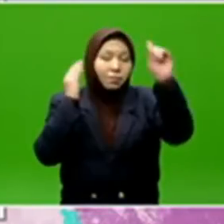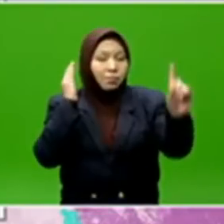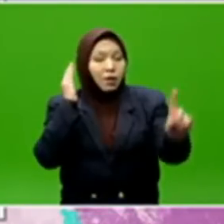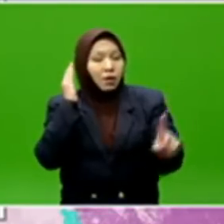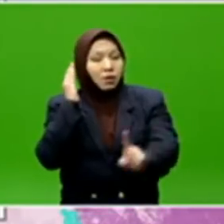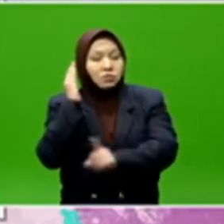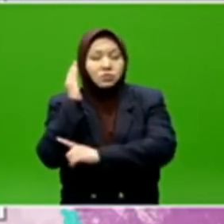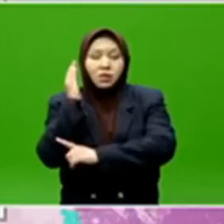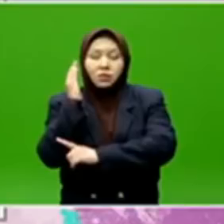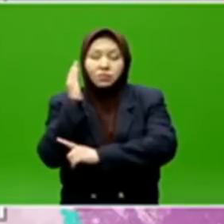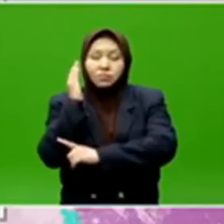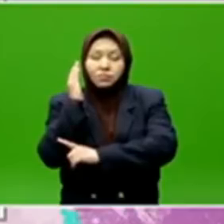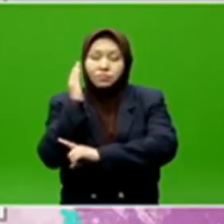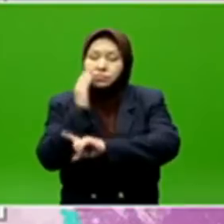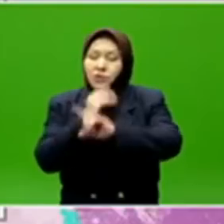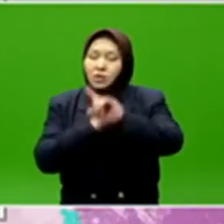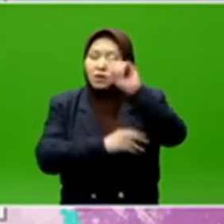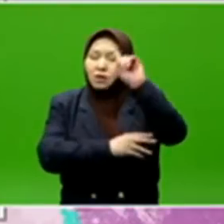الدين